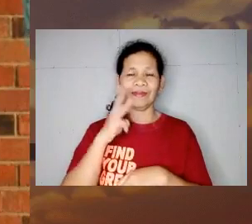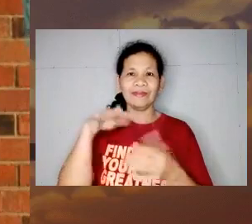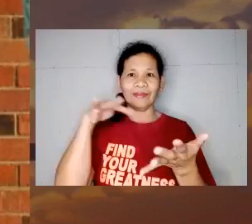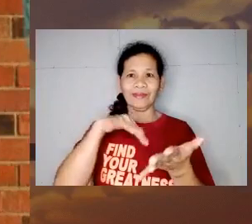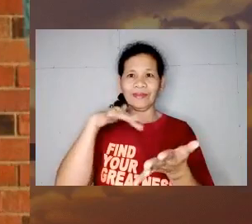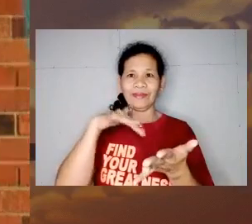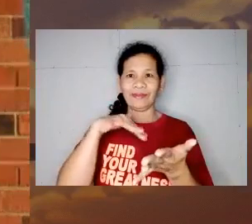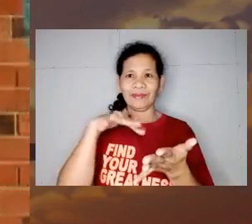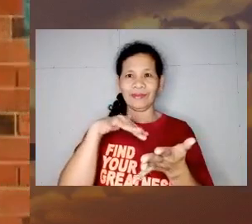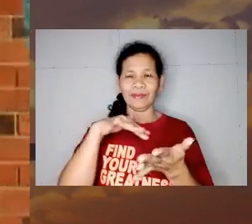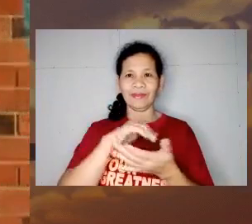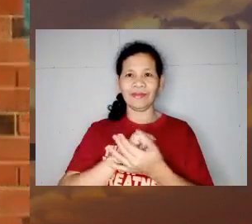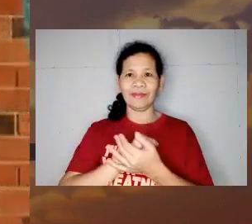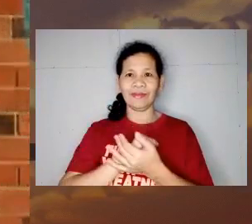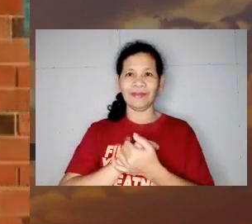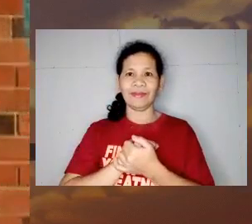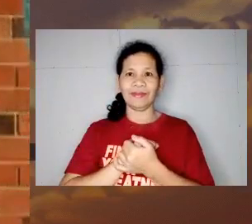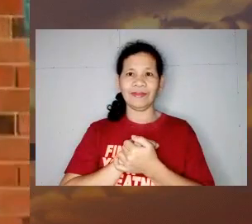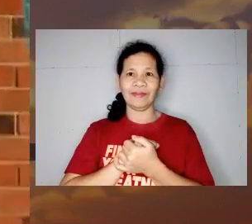ay